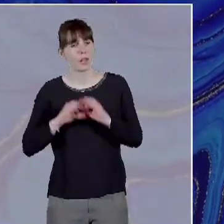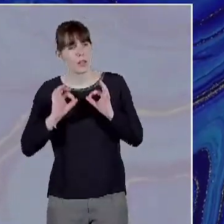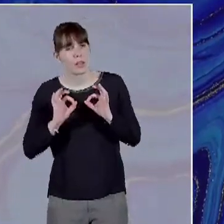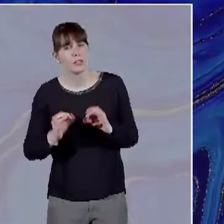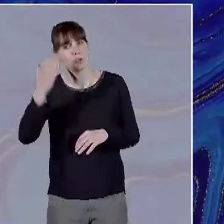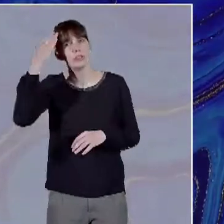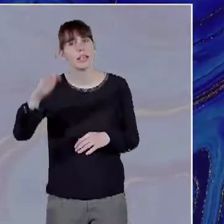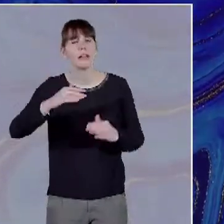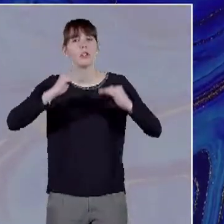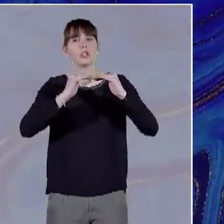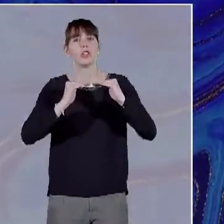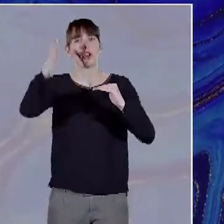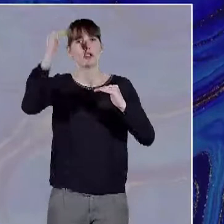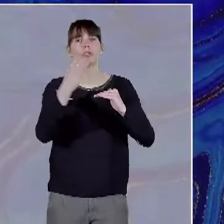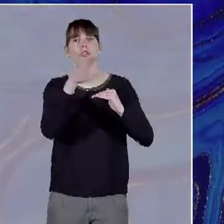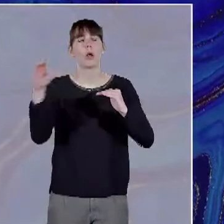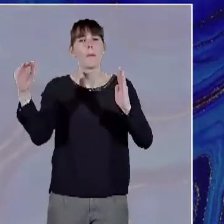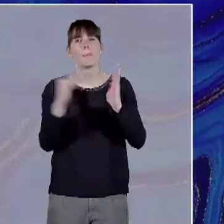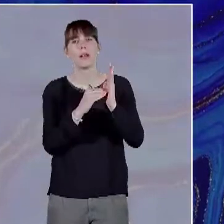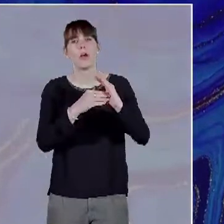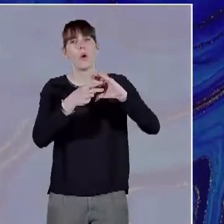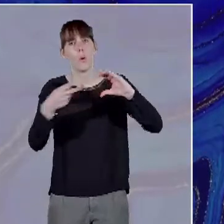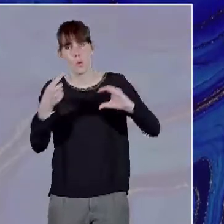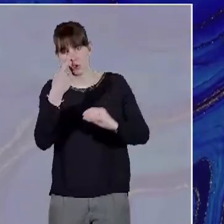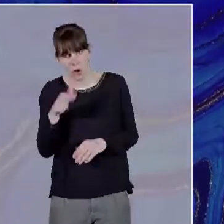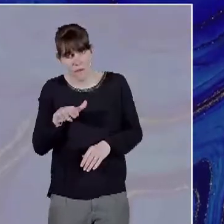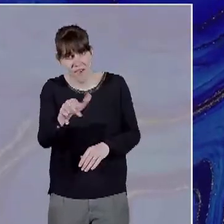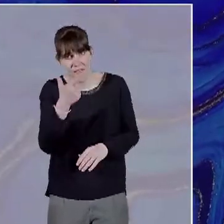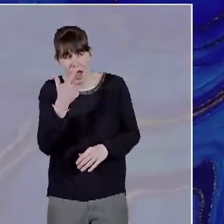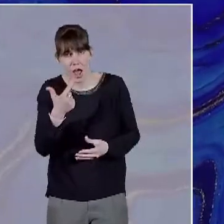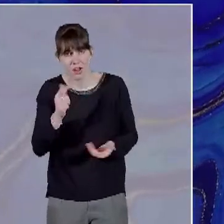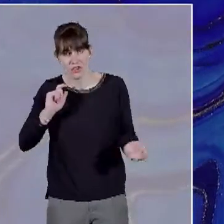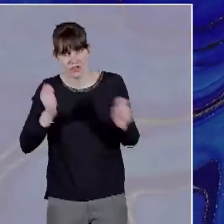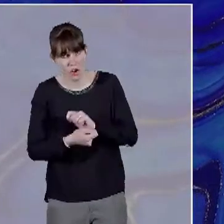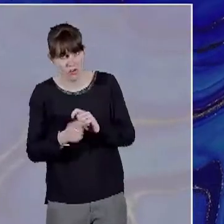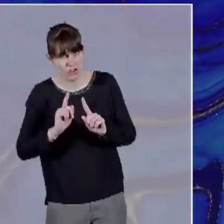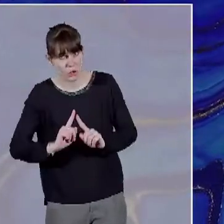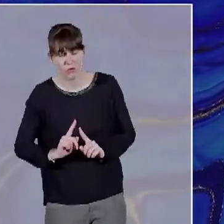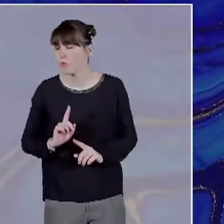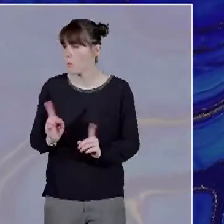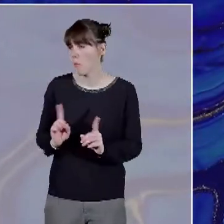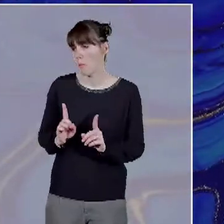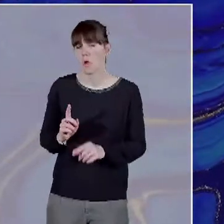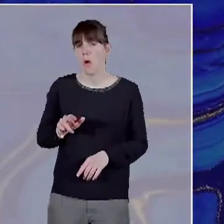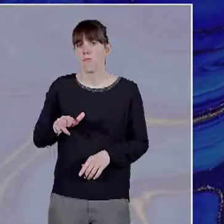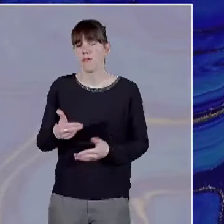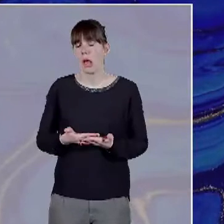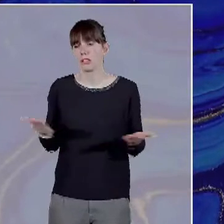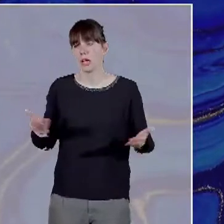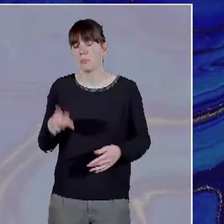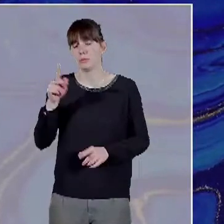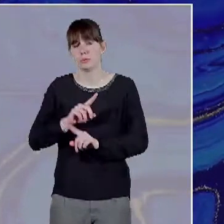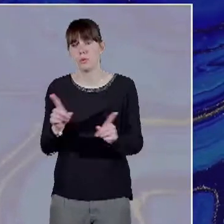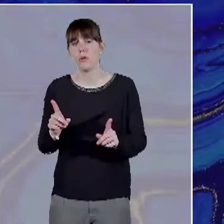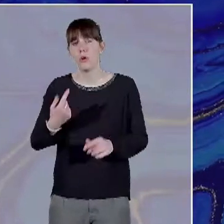à 100 000 euros, ça peut changer quelque chose? Ça peut vous faciliter la vie ou pas spécialement? Non, pas spécialement. Nous, le vrai sujet, c'est l'argent.